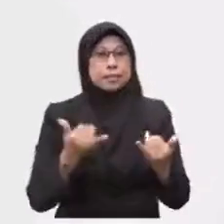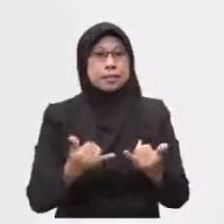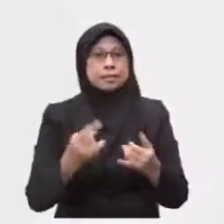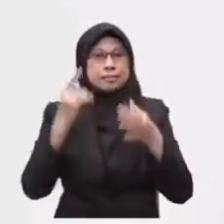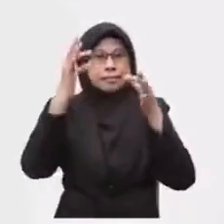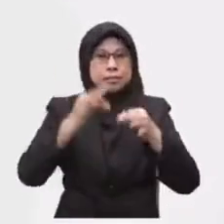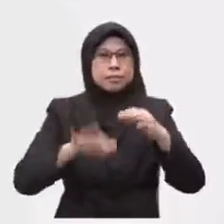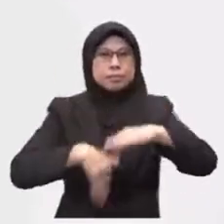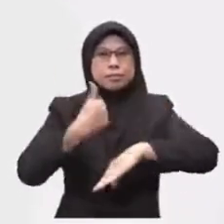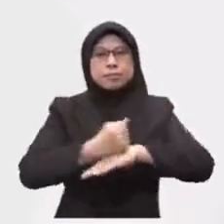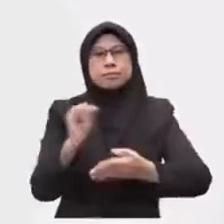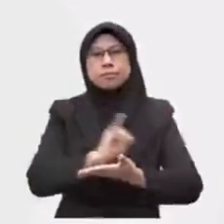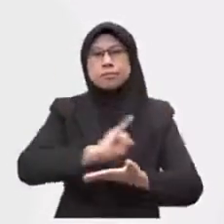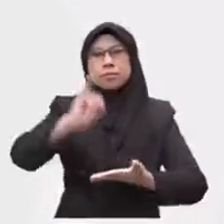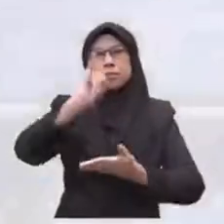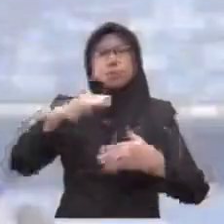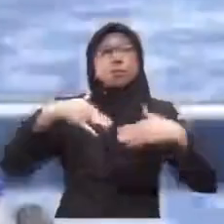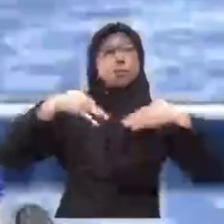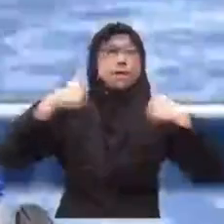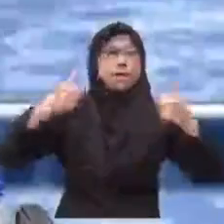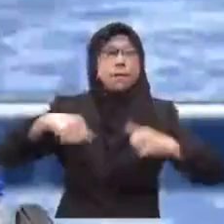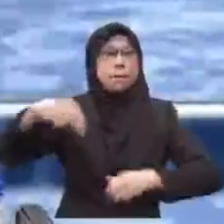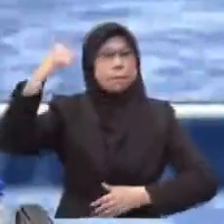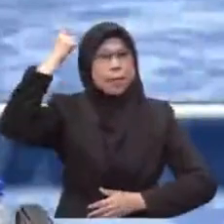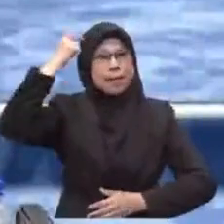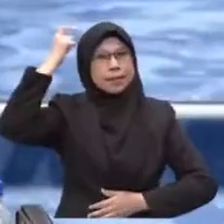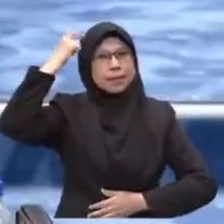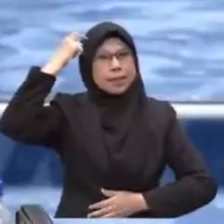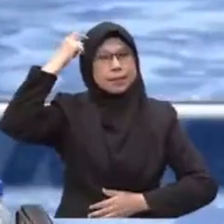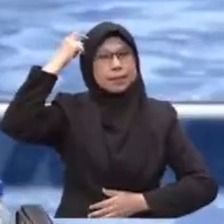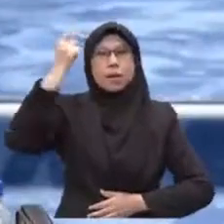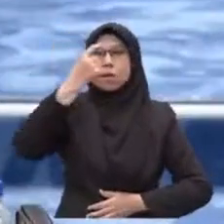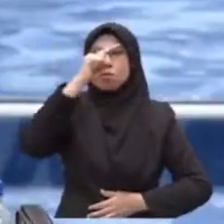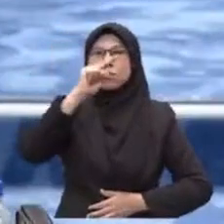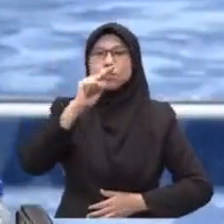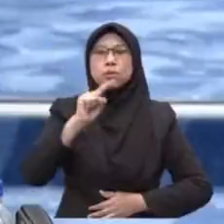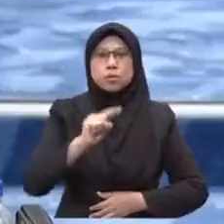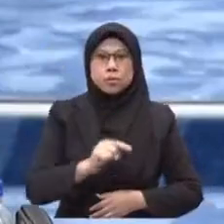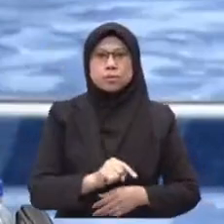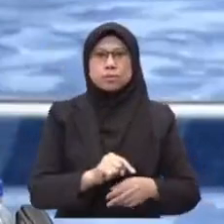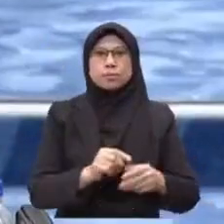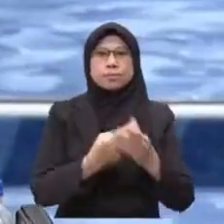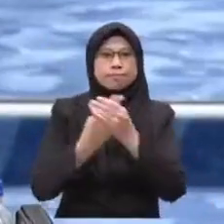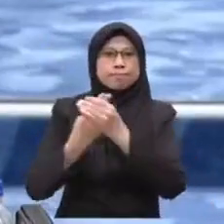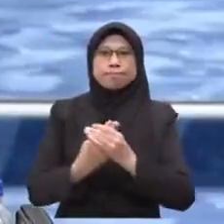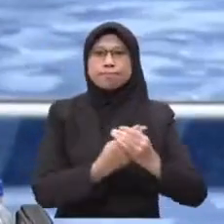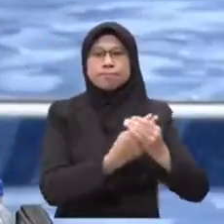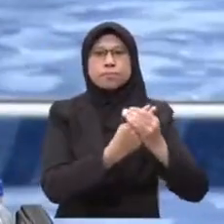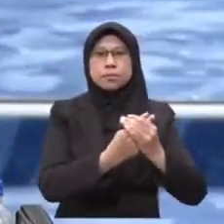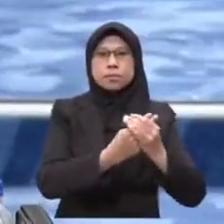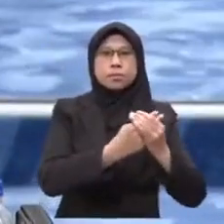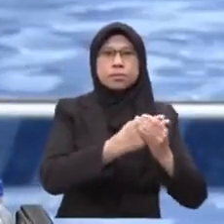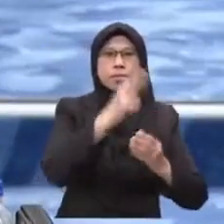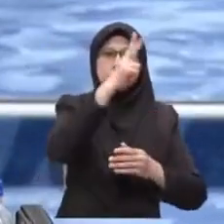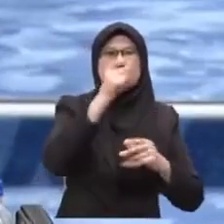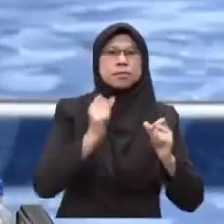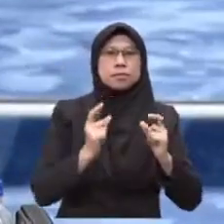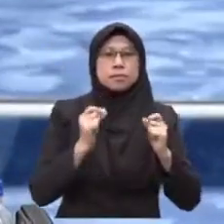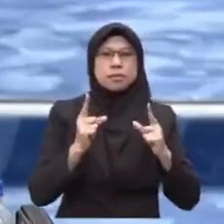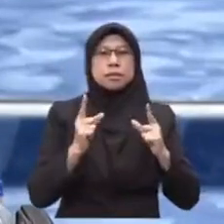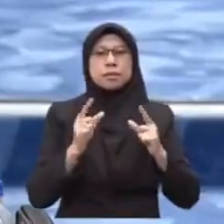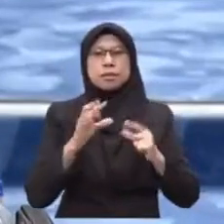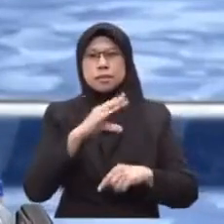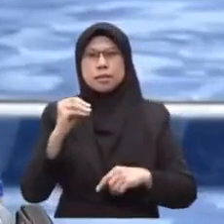untuk menubuh Institut kesihatan mental bagi menjamin usaha bersepadu antara Kerajaan swasta dan pertubuhan